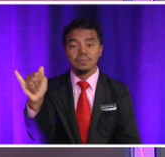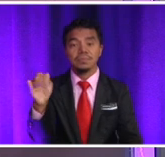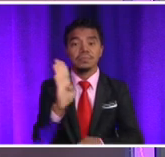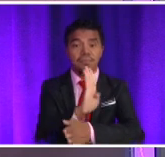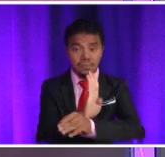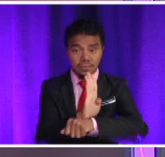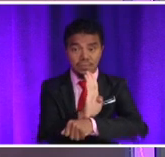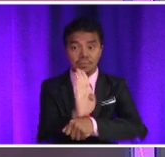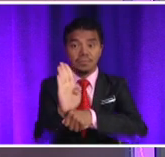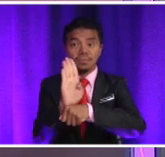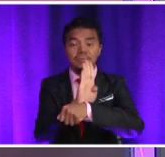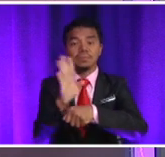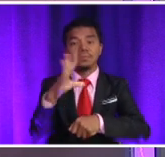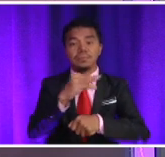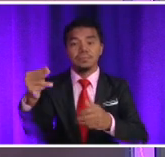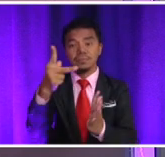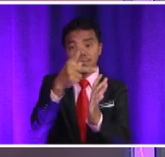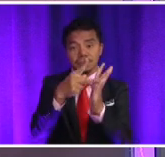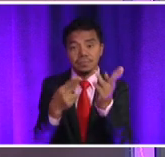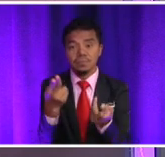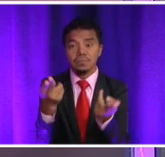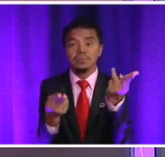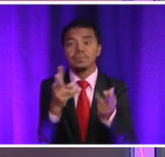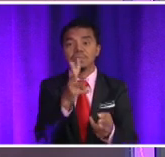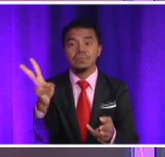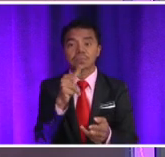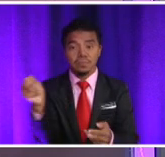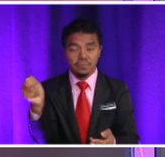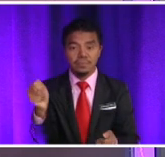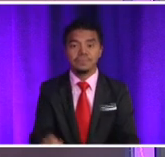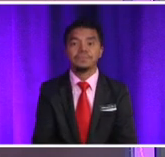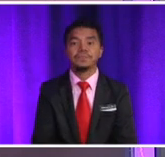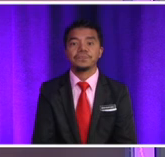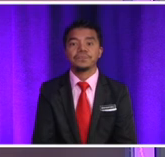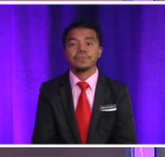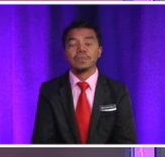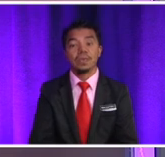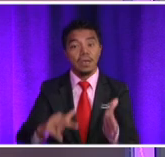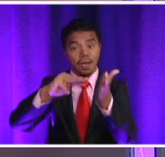untuk hari ini aku yang saya akan sampaikan inilah tentang